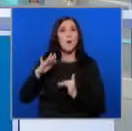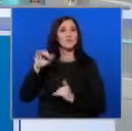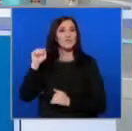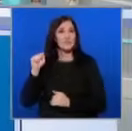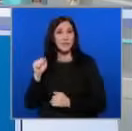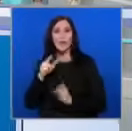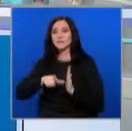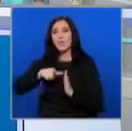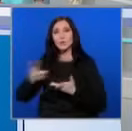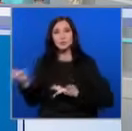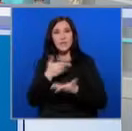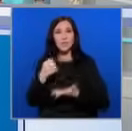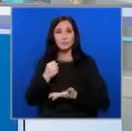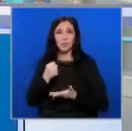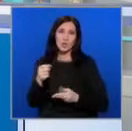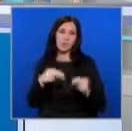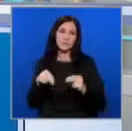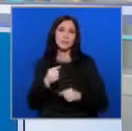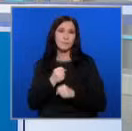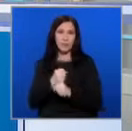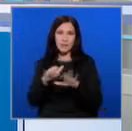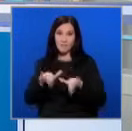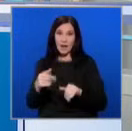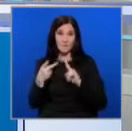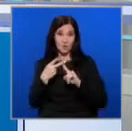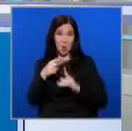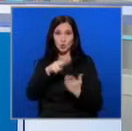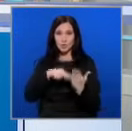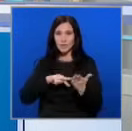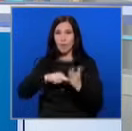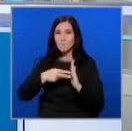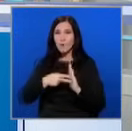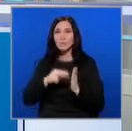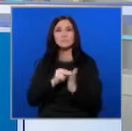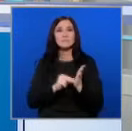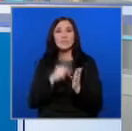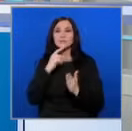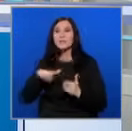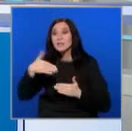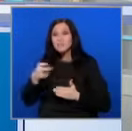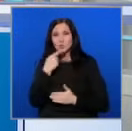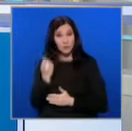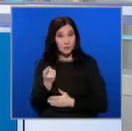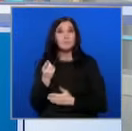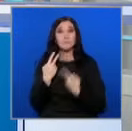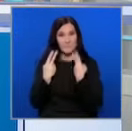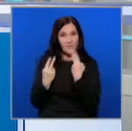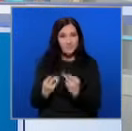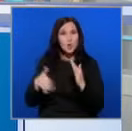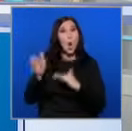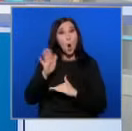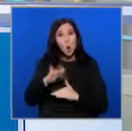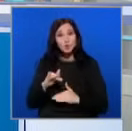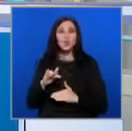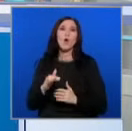На извънредно заседание на бюджетната комисия депутатите приеха на второ четене план сметката за следващата година. Тя предвижда още увеличение